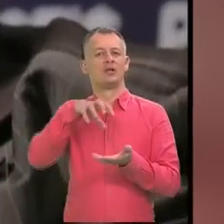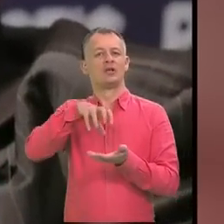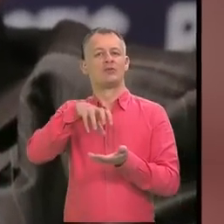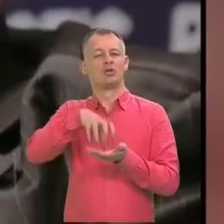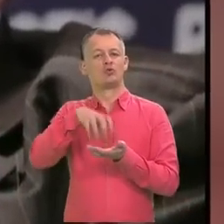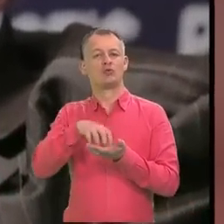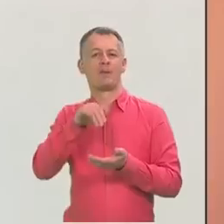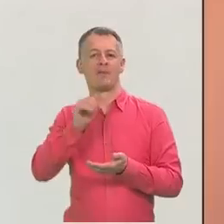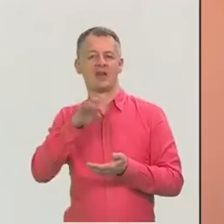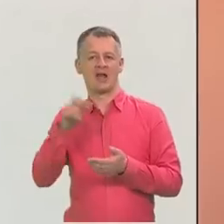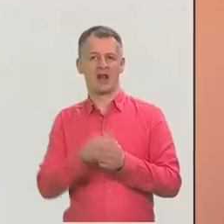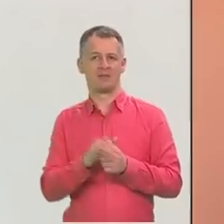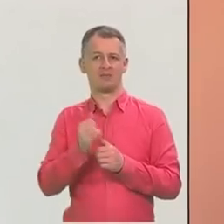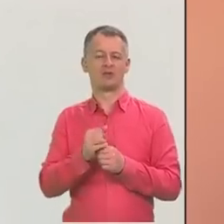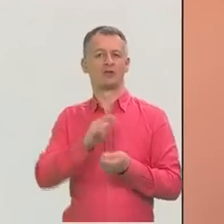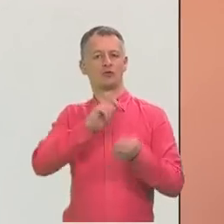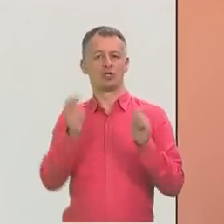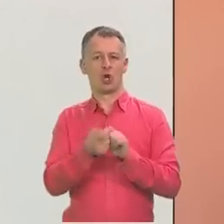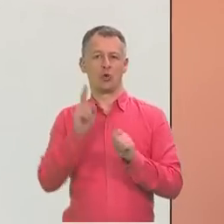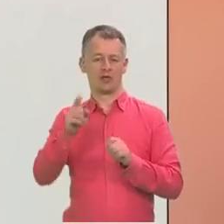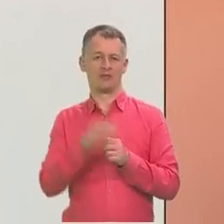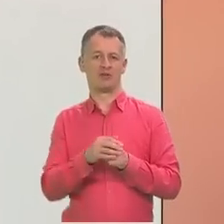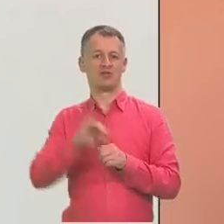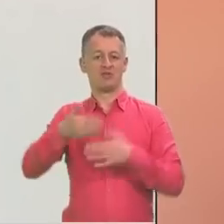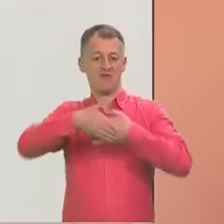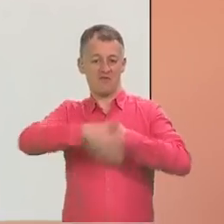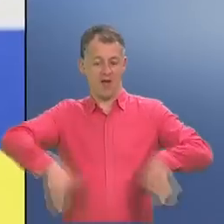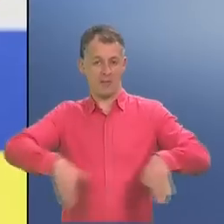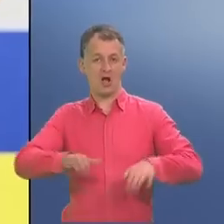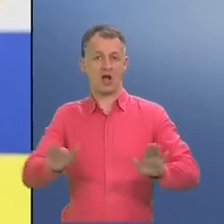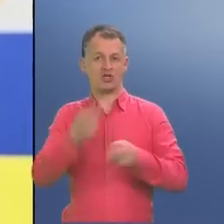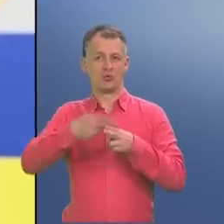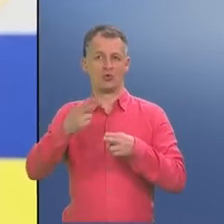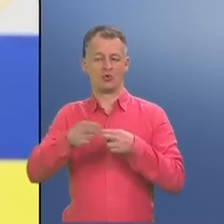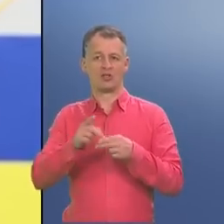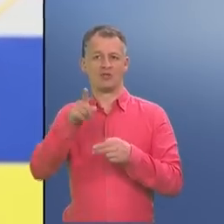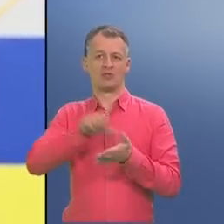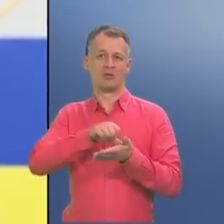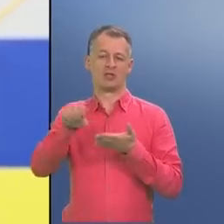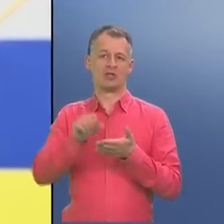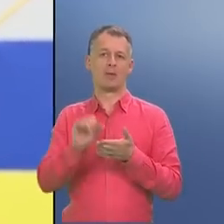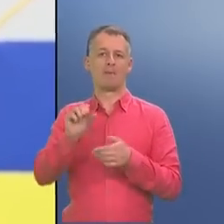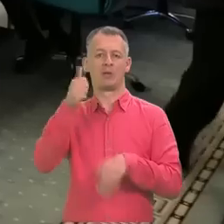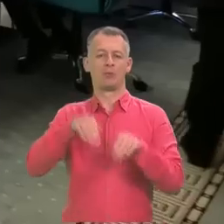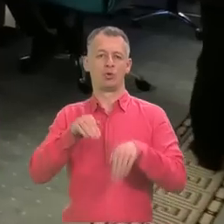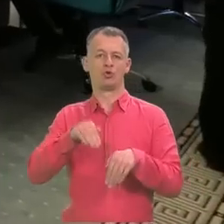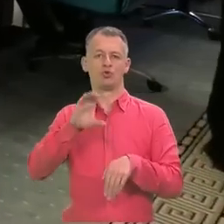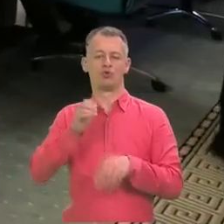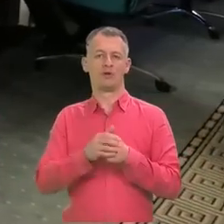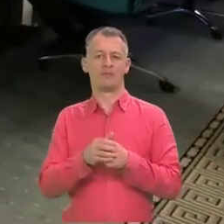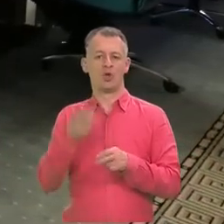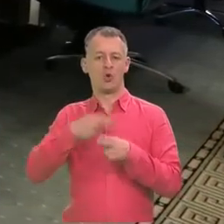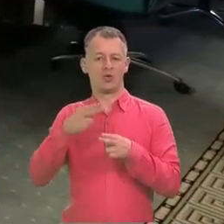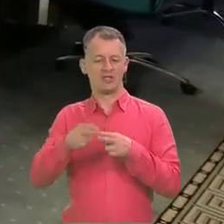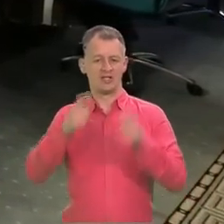și-a dat demisia și a fost înlocuit de Ion Cupa. Și în Vâmea a început curățenia. Bogdan Lari Mihei a fost demis direct de premierul Ciucă. Curățenile din